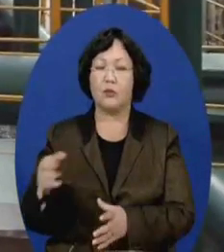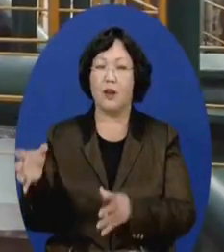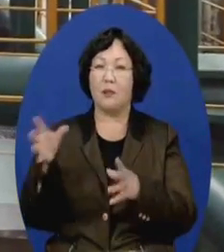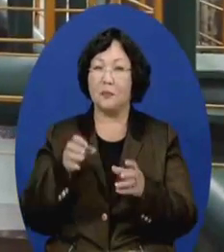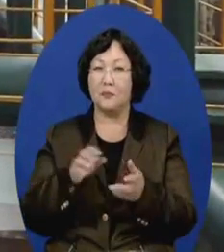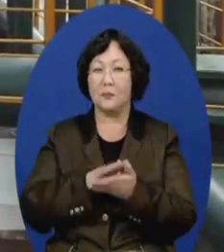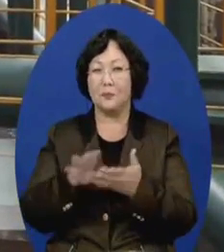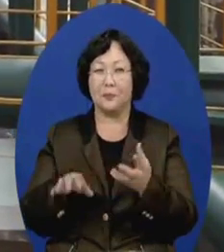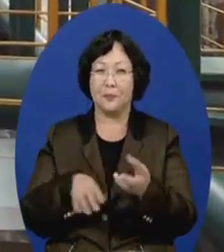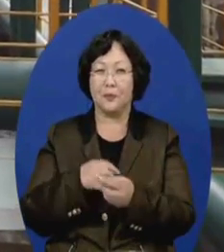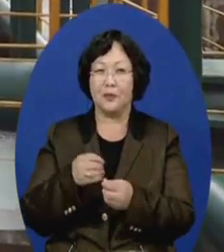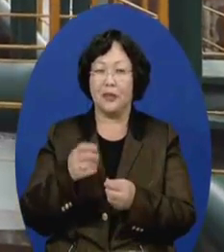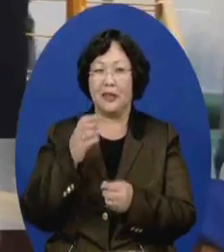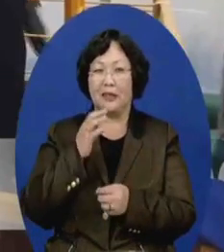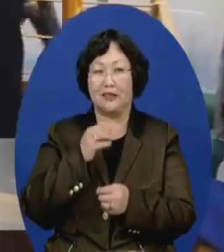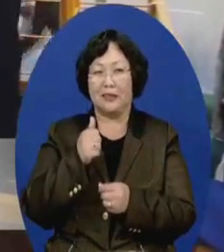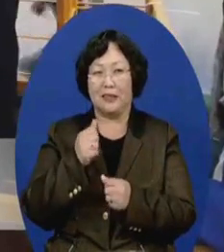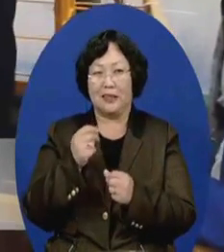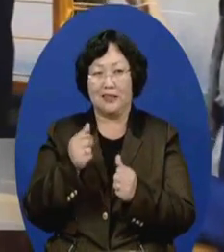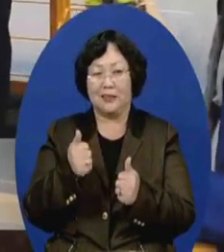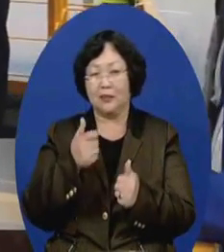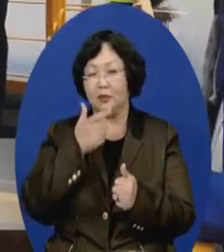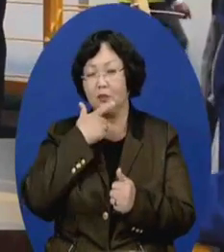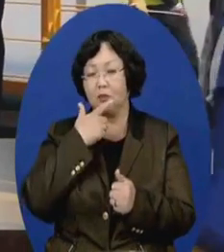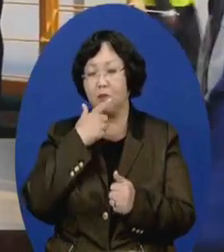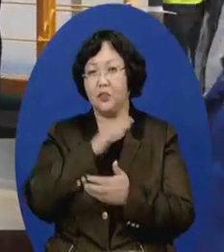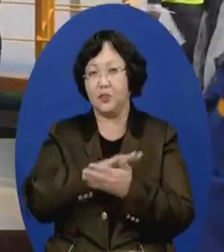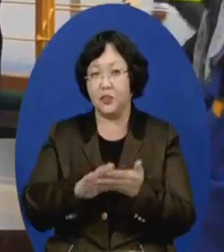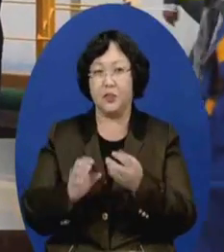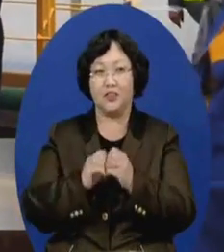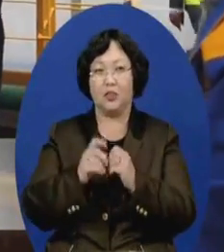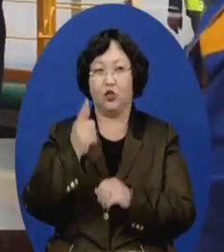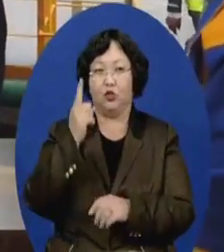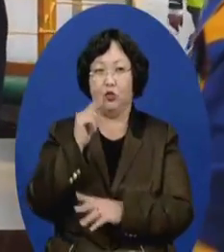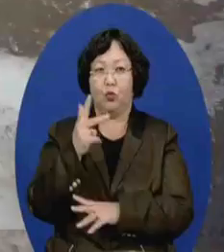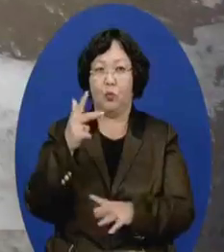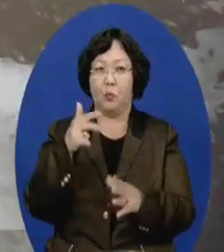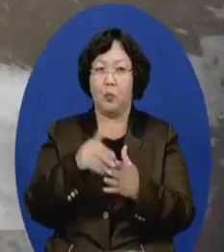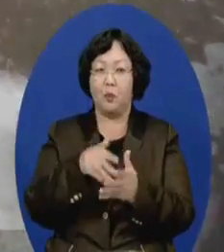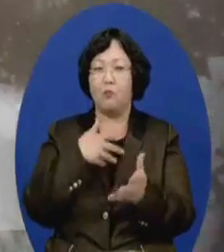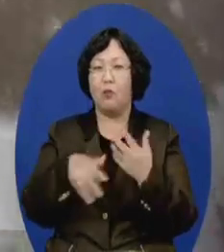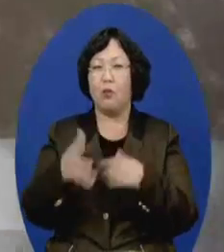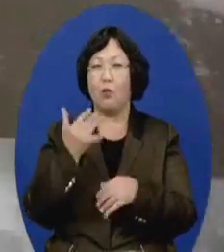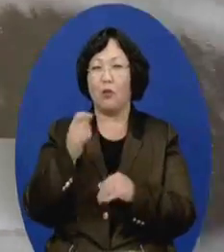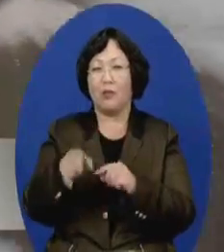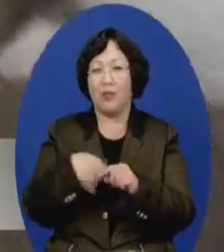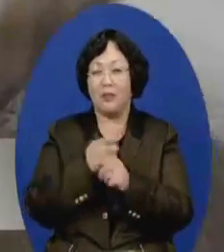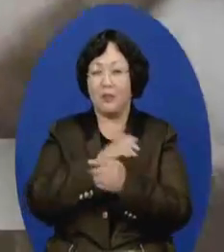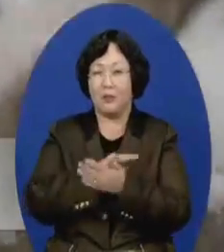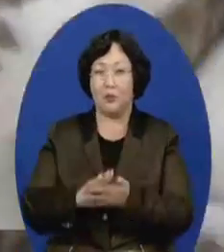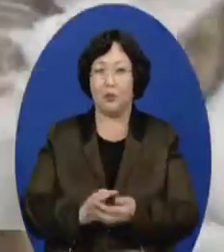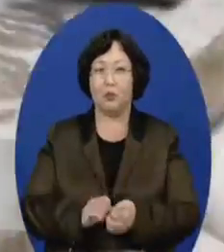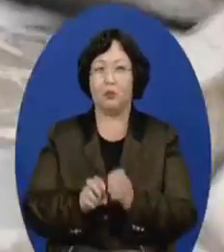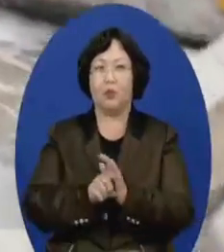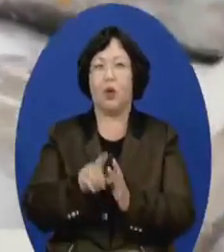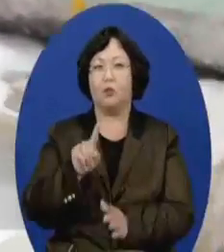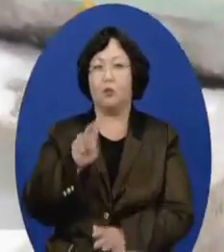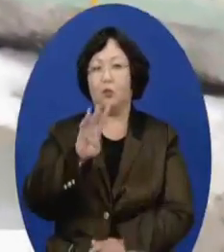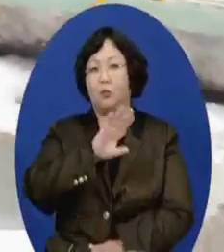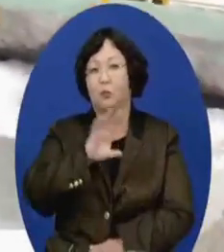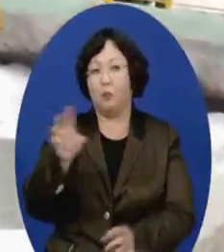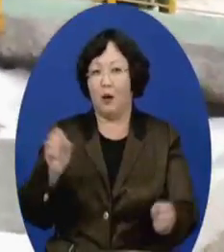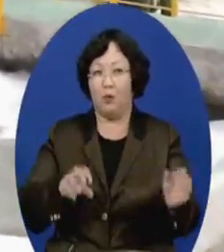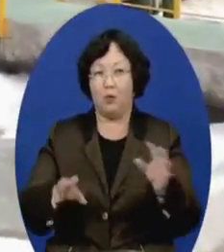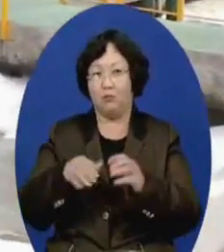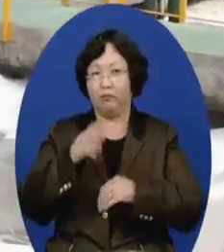үед ашиглалтын шаардлага хангадаггүй байжээ. Харин шинэ цэвэрлэх байгууламж хоногтоо 3000 м куб бохирдлыг цэвэршүүлэх хүчин чадалтай. Нийтдээ 14